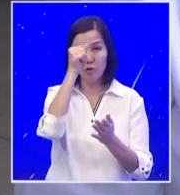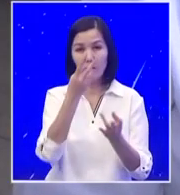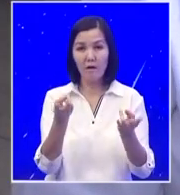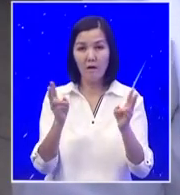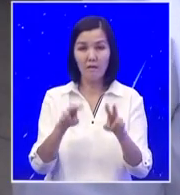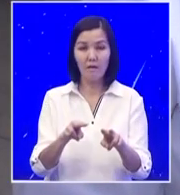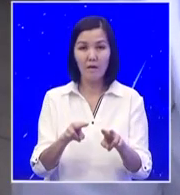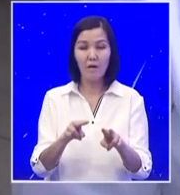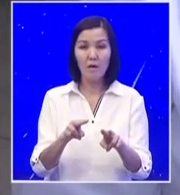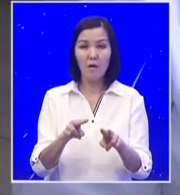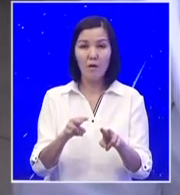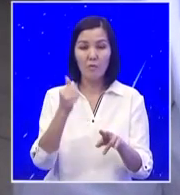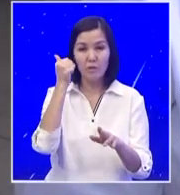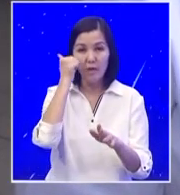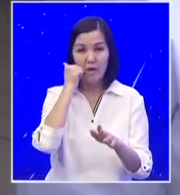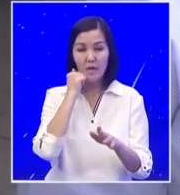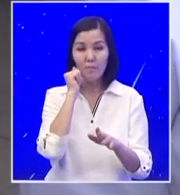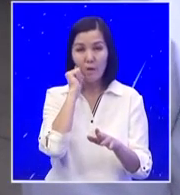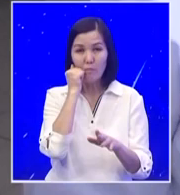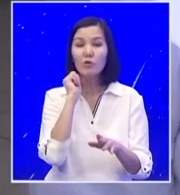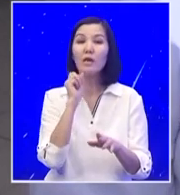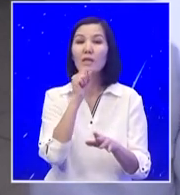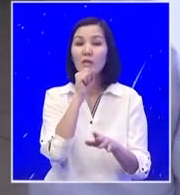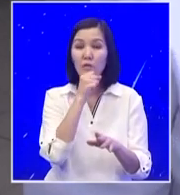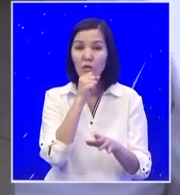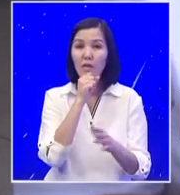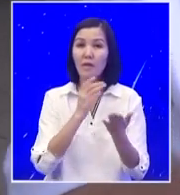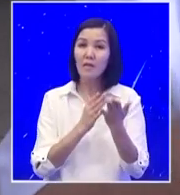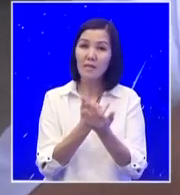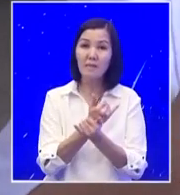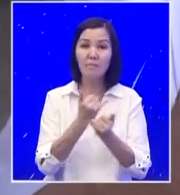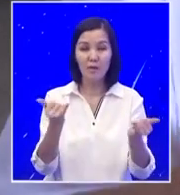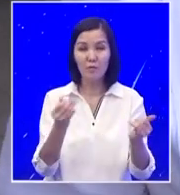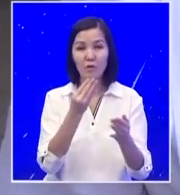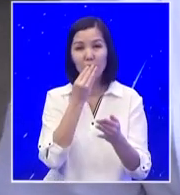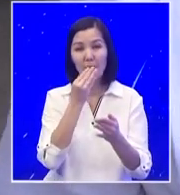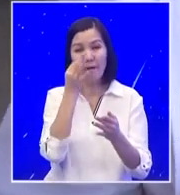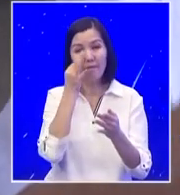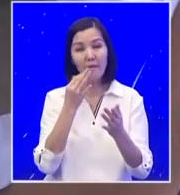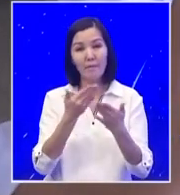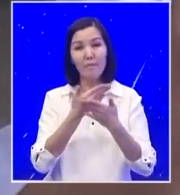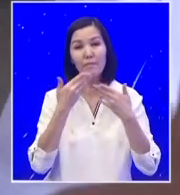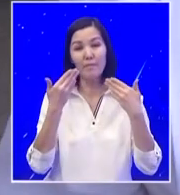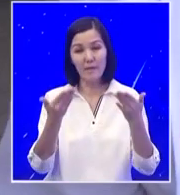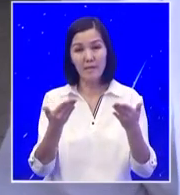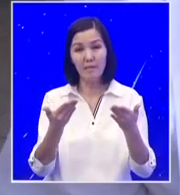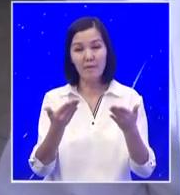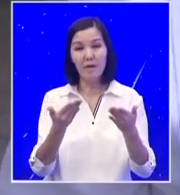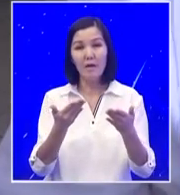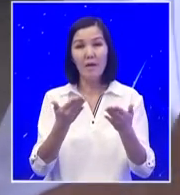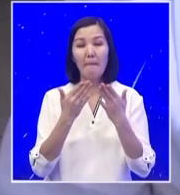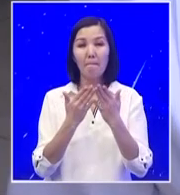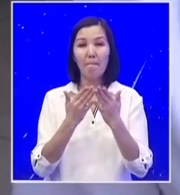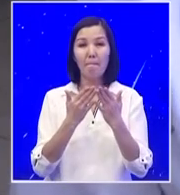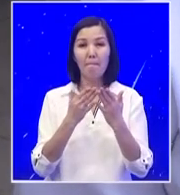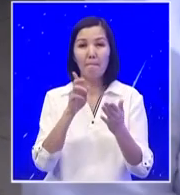жылымды осы жердегі қарттармен апаларыма арнап, солардың тамақты дәмді пісіріп, сол кісілердің ризалығын алып,